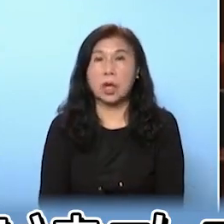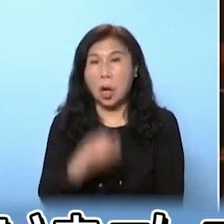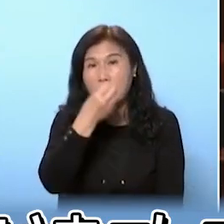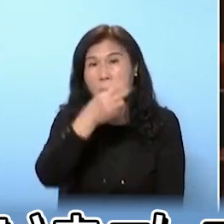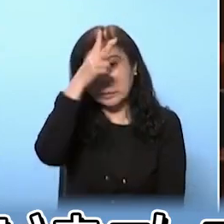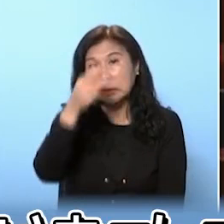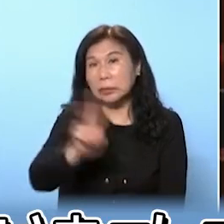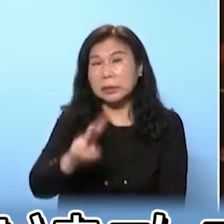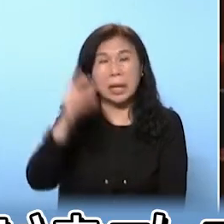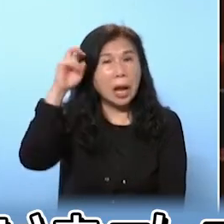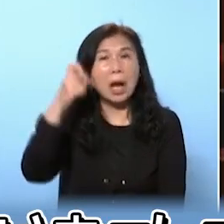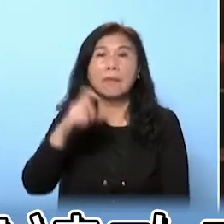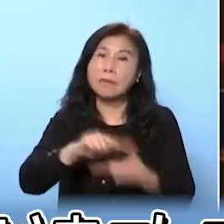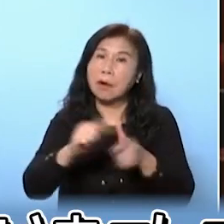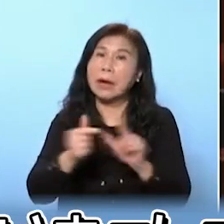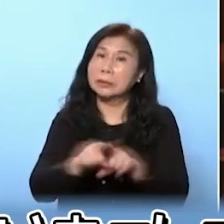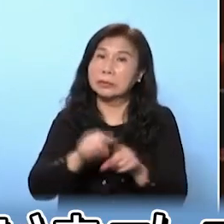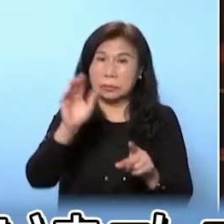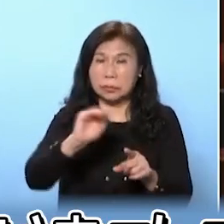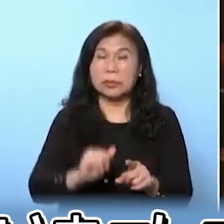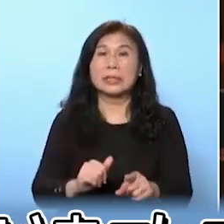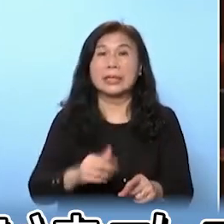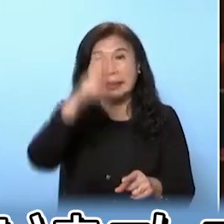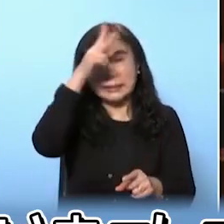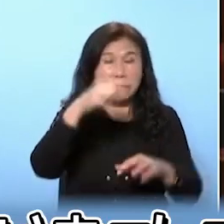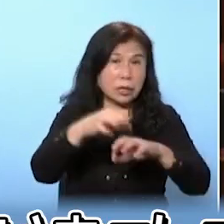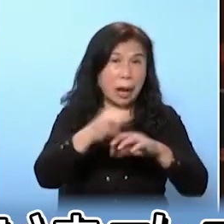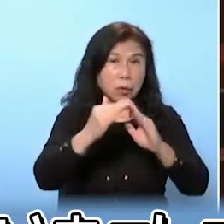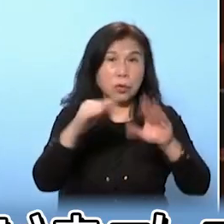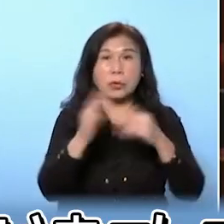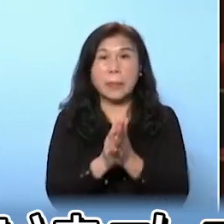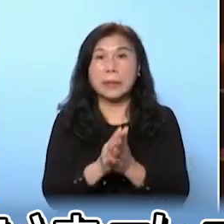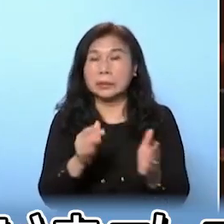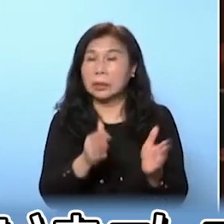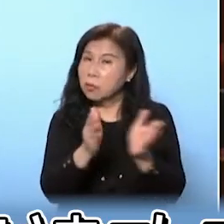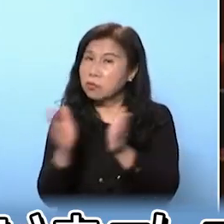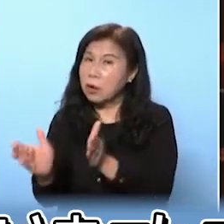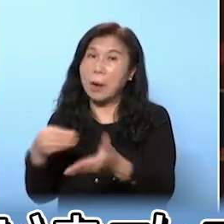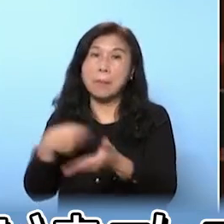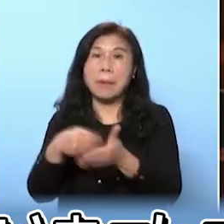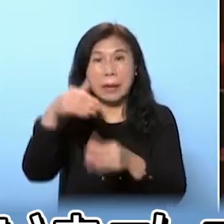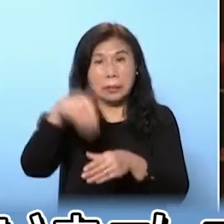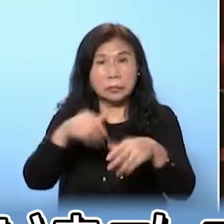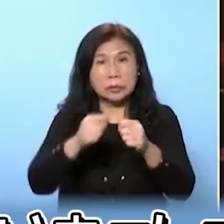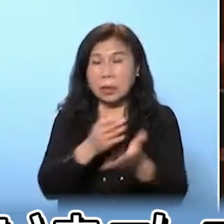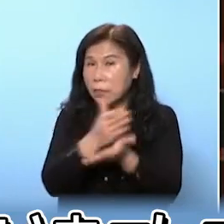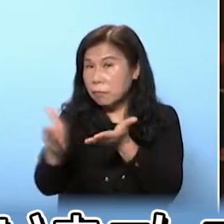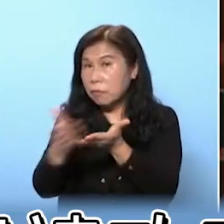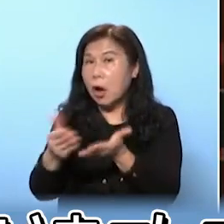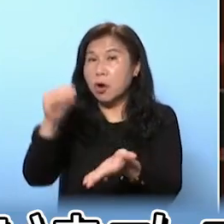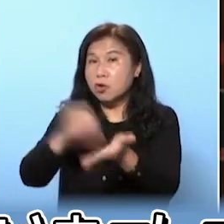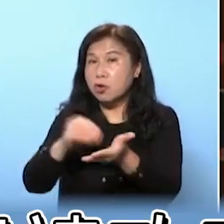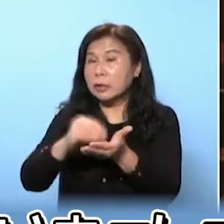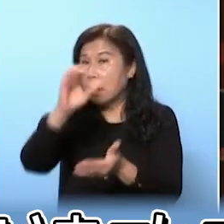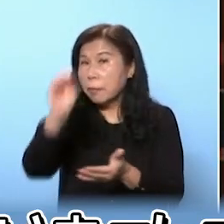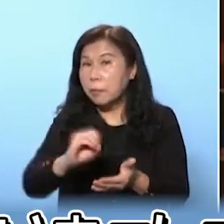特区政府都可以考虑这些方式，指示金管局调整投资组合的成分，增拨一定